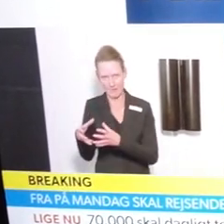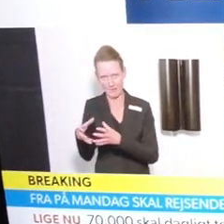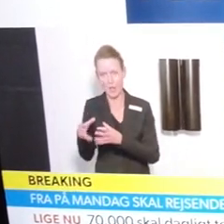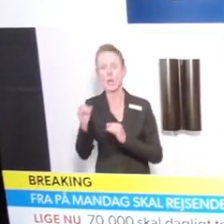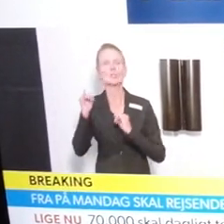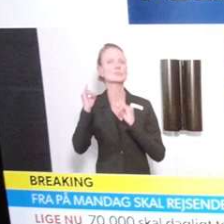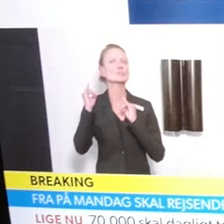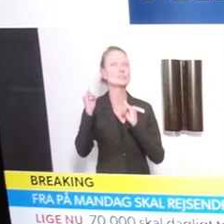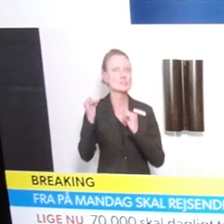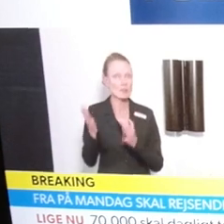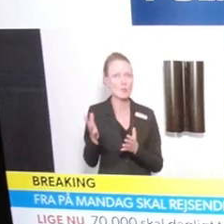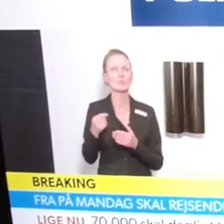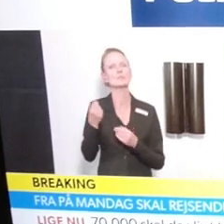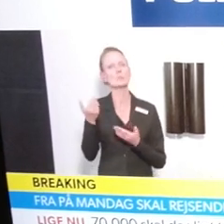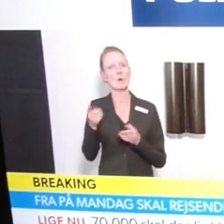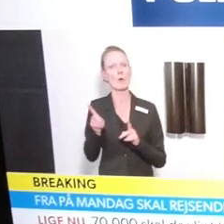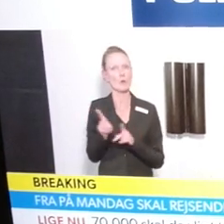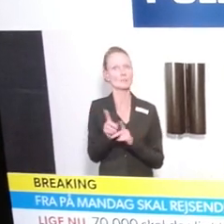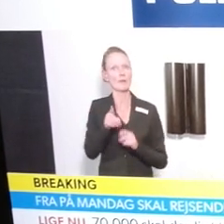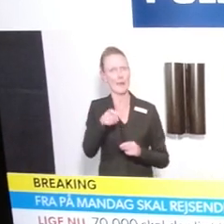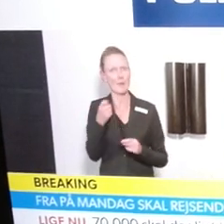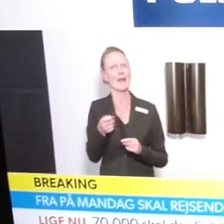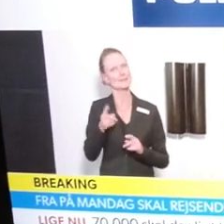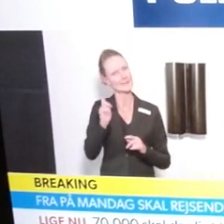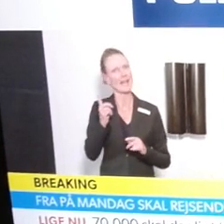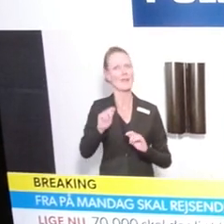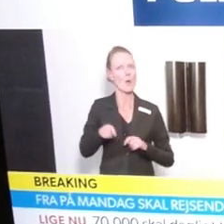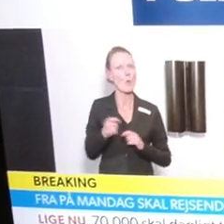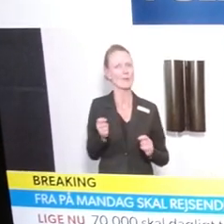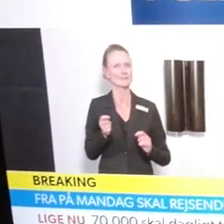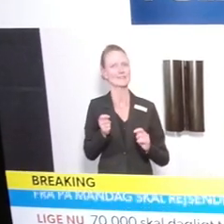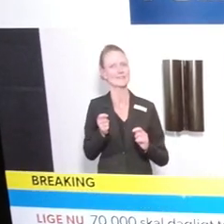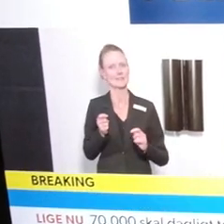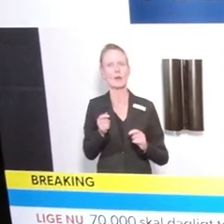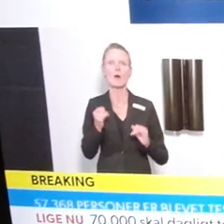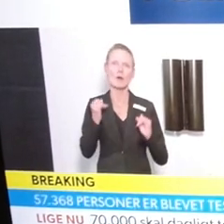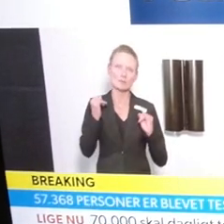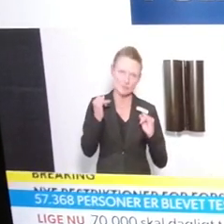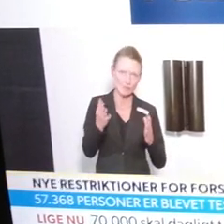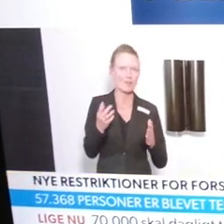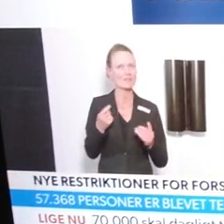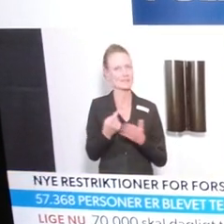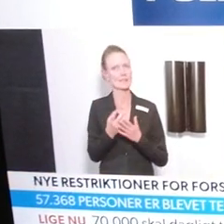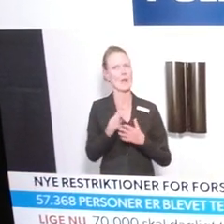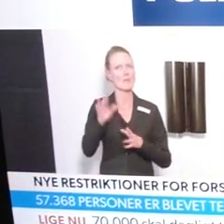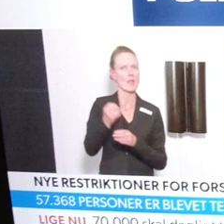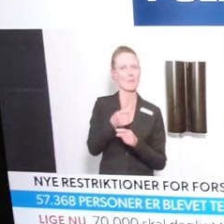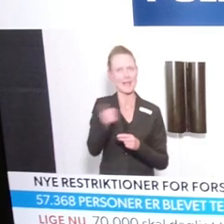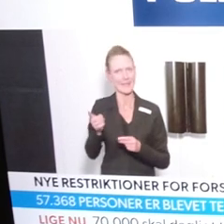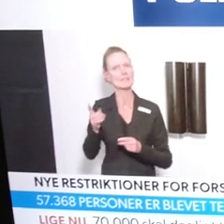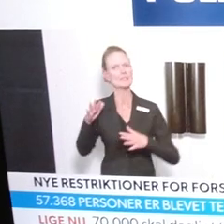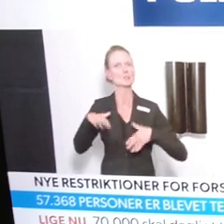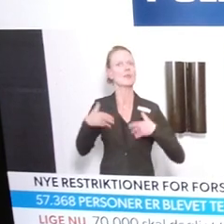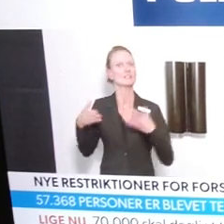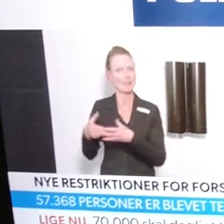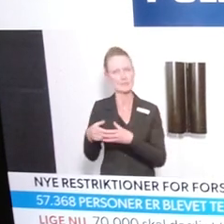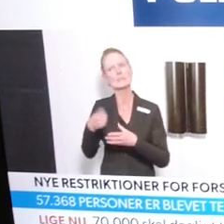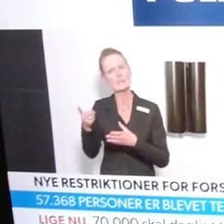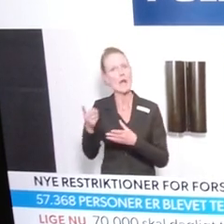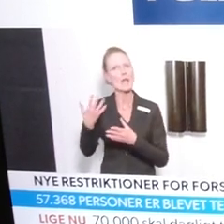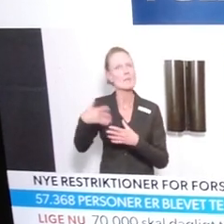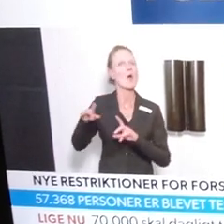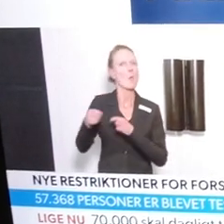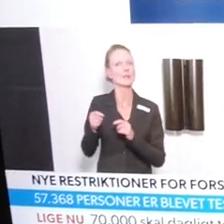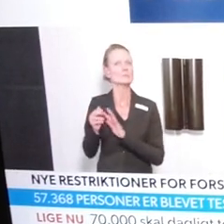har hurtig adgang for medarbejdere i ældreplejen, medarbejdere i sundhedsvæsenet, så vi ikke får smitte de steder, hvor man er sammen med